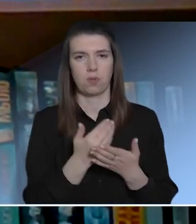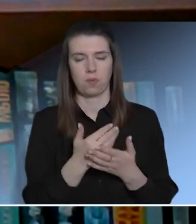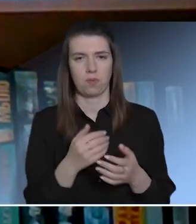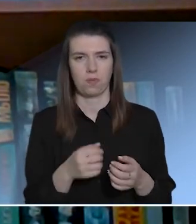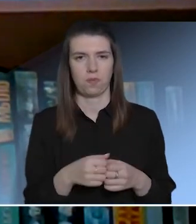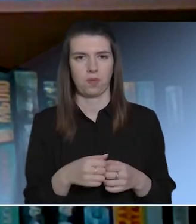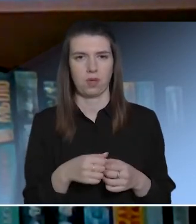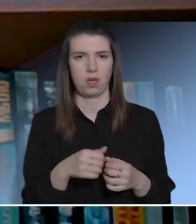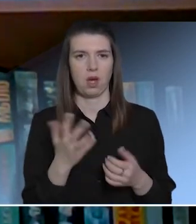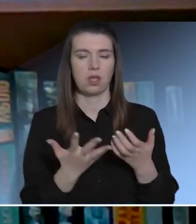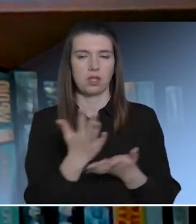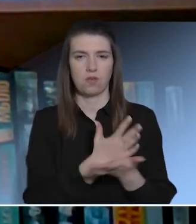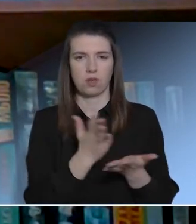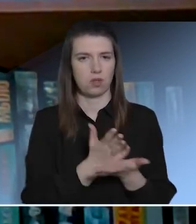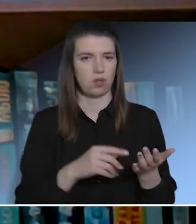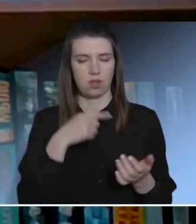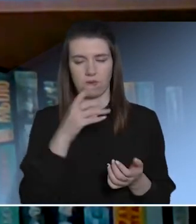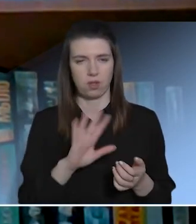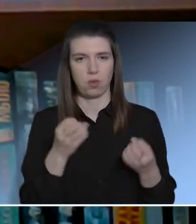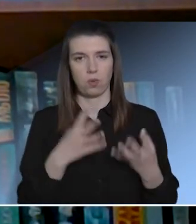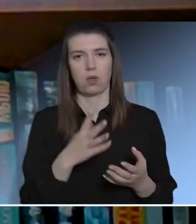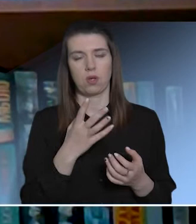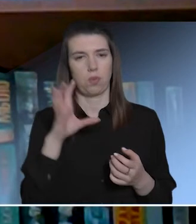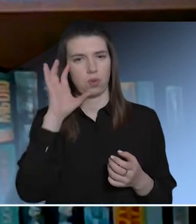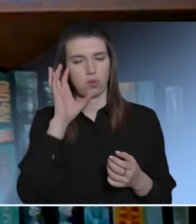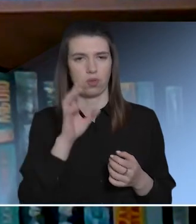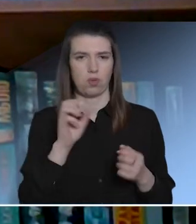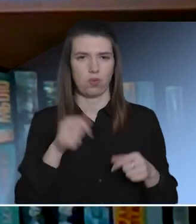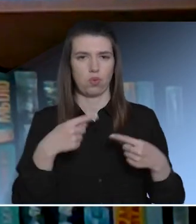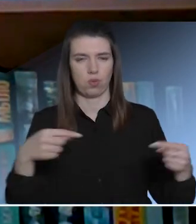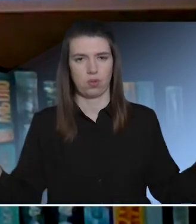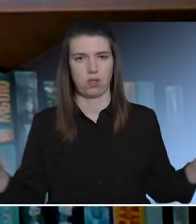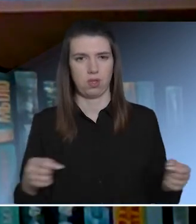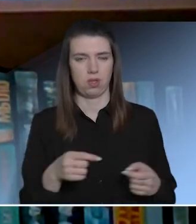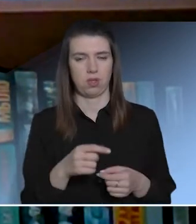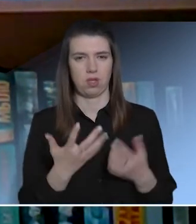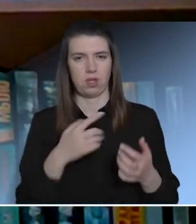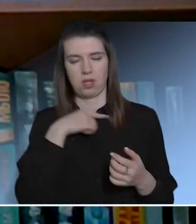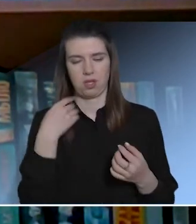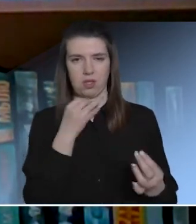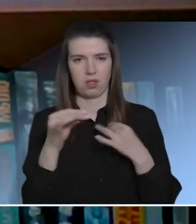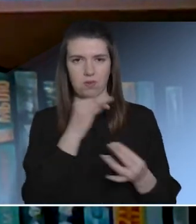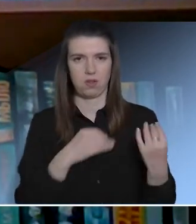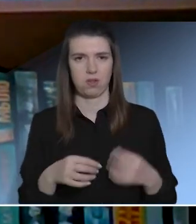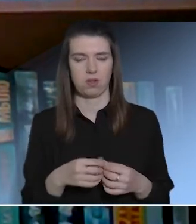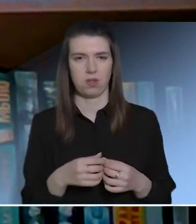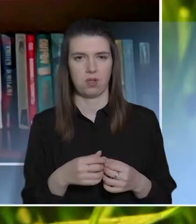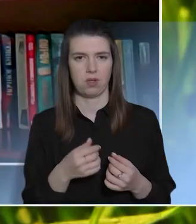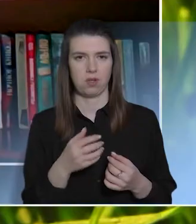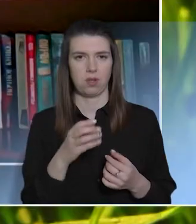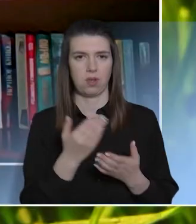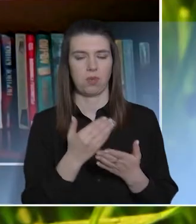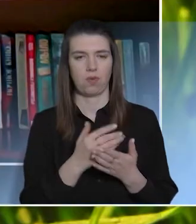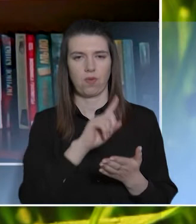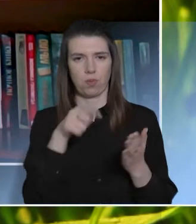то что? А если вам совсем не хочется сегодня говорить, можете помолчать и послушать других, и что-то о книге узнать новое. Катерина, вот